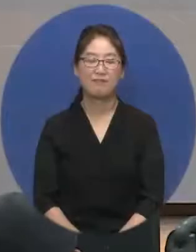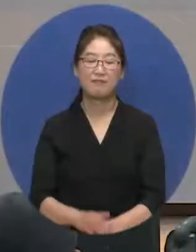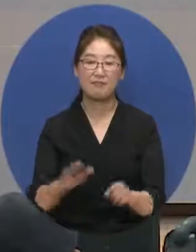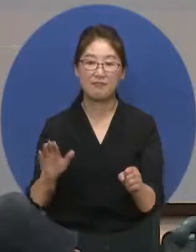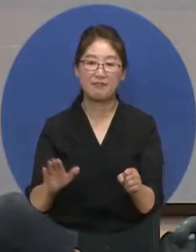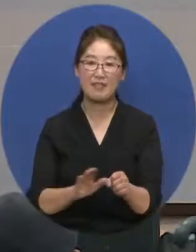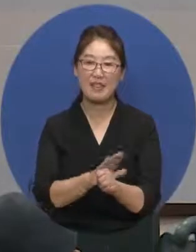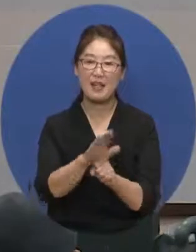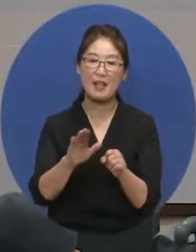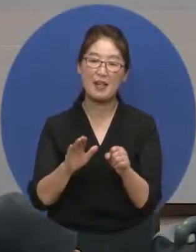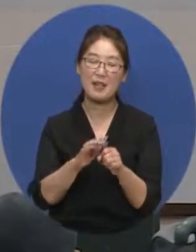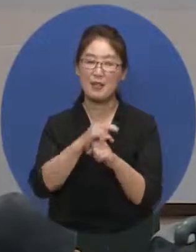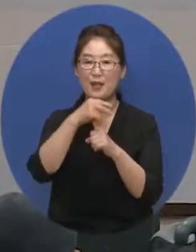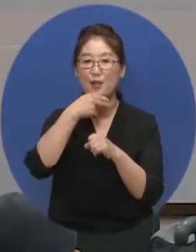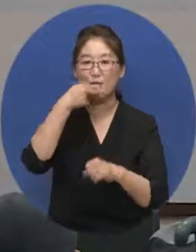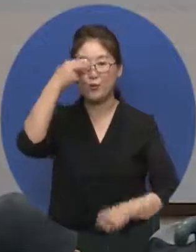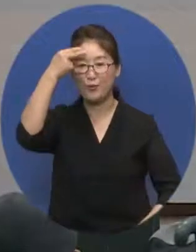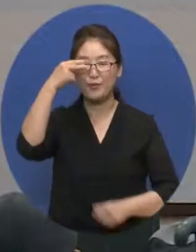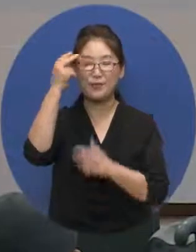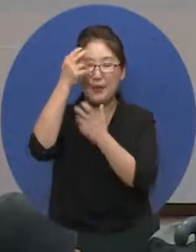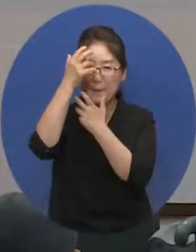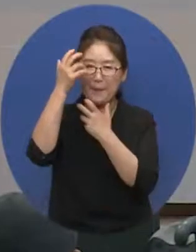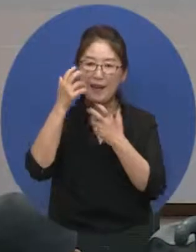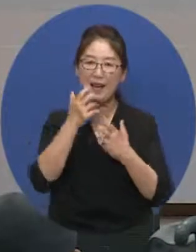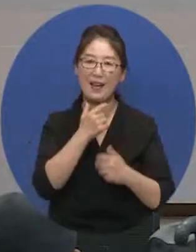술에 빠지고 싶어,